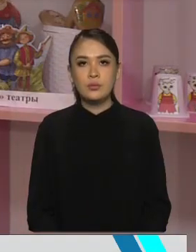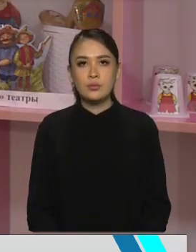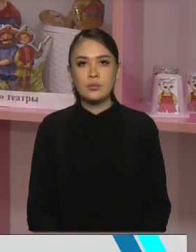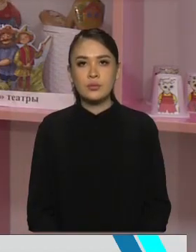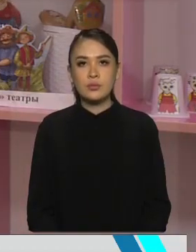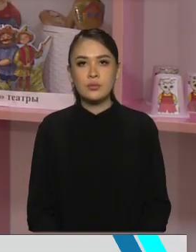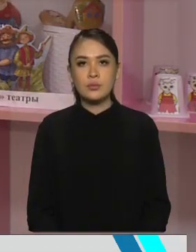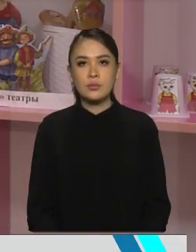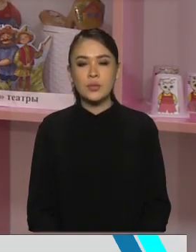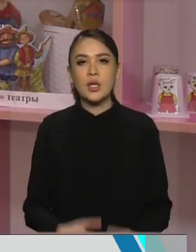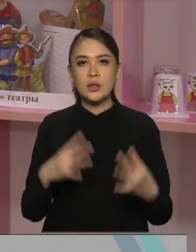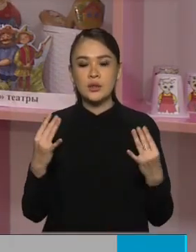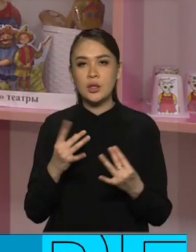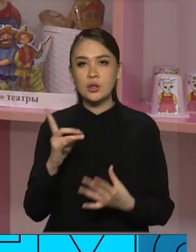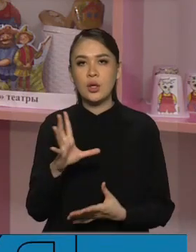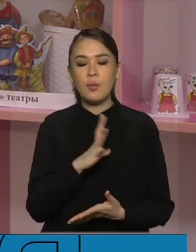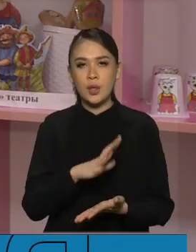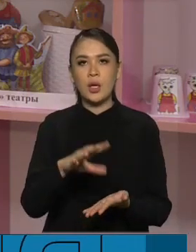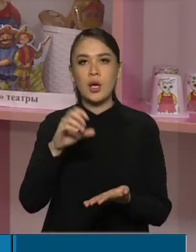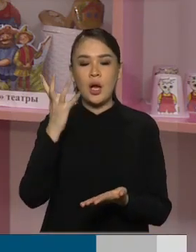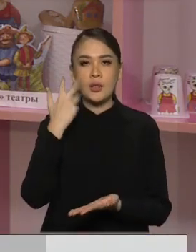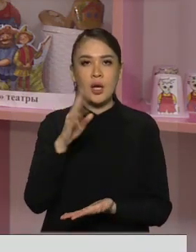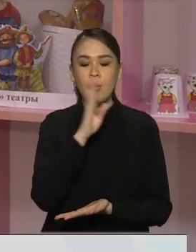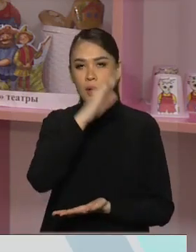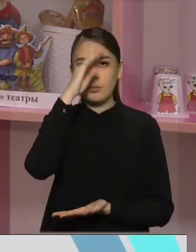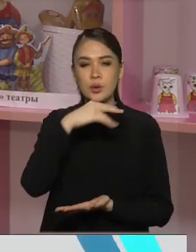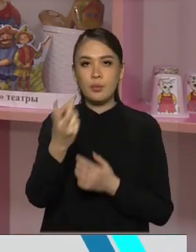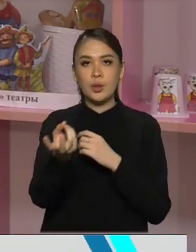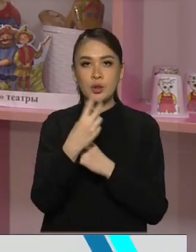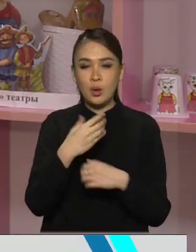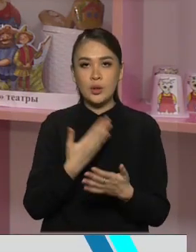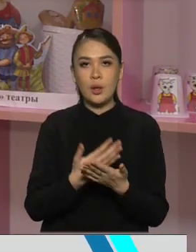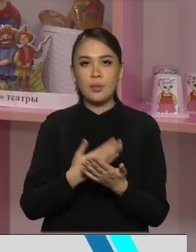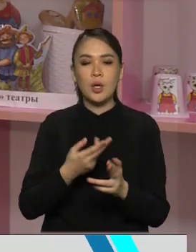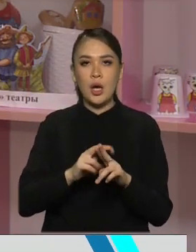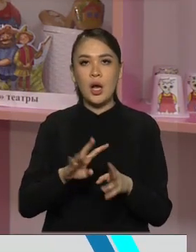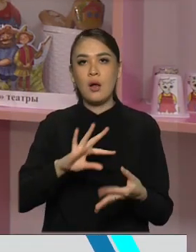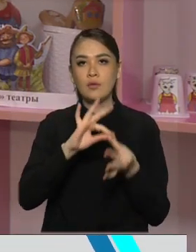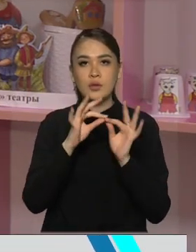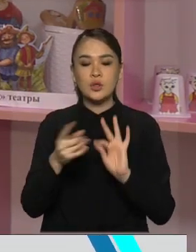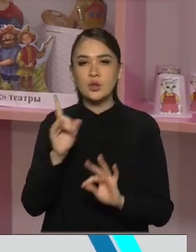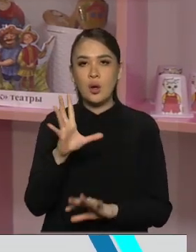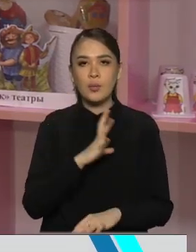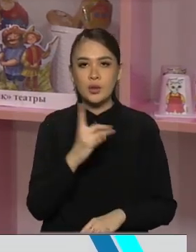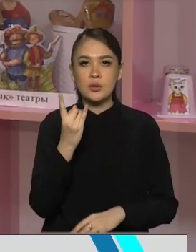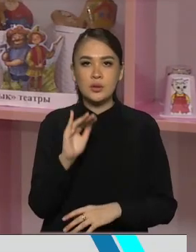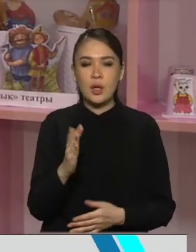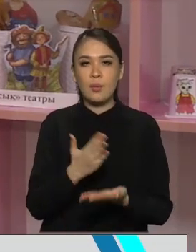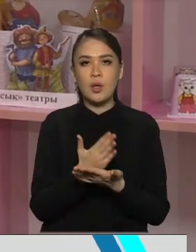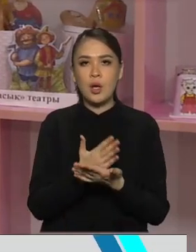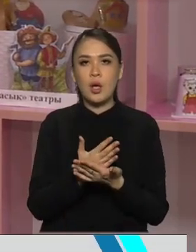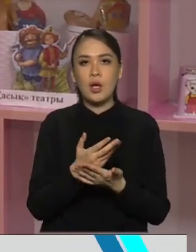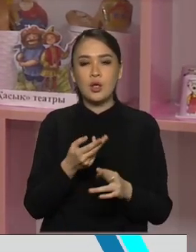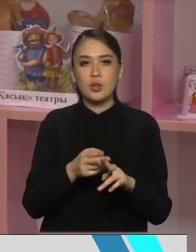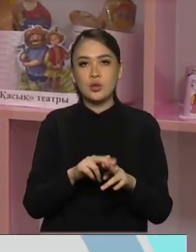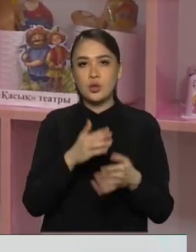Интересный момент, когда родители на консультации приходят, иногда мы начинаем выяснять, что у ребенка диагноза как такового нет, что